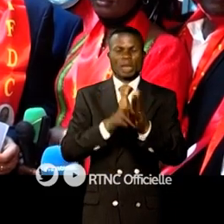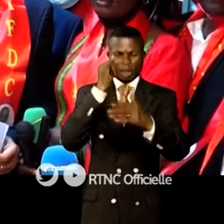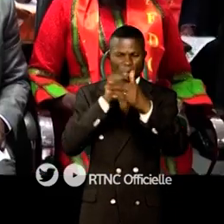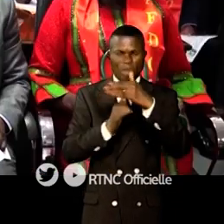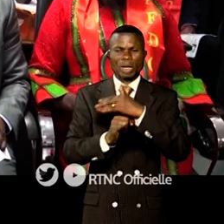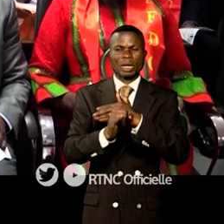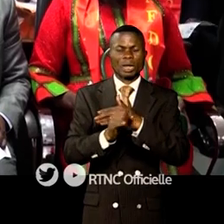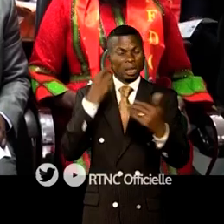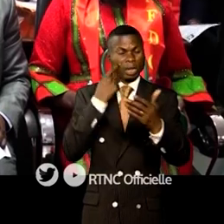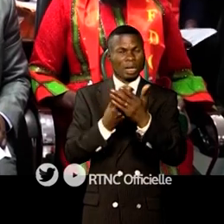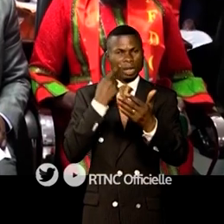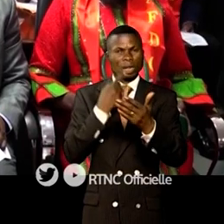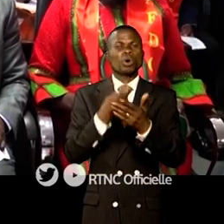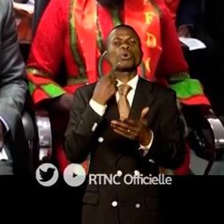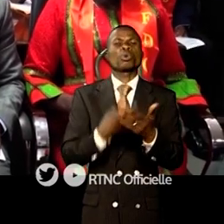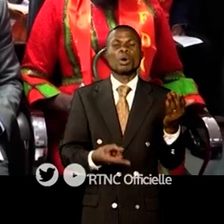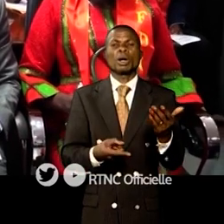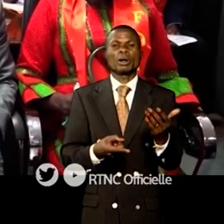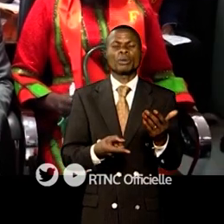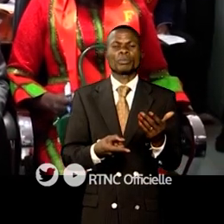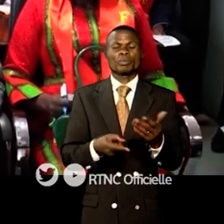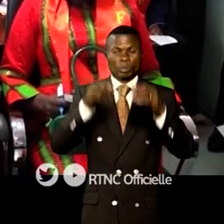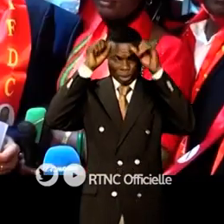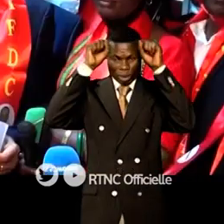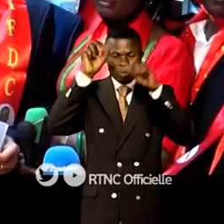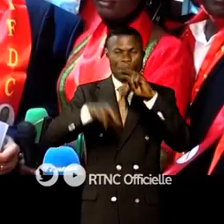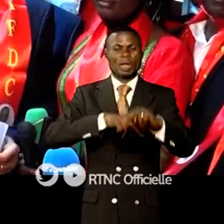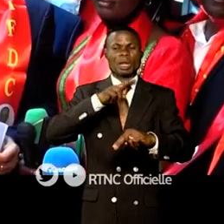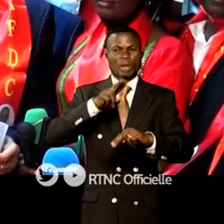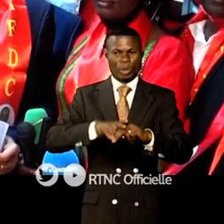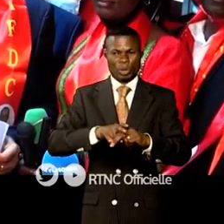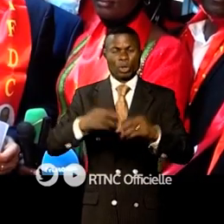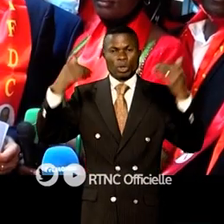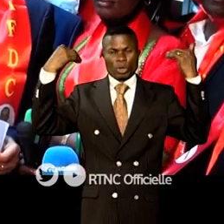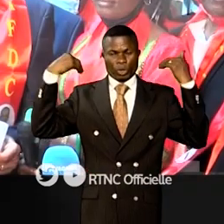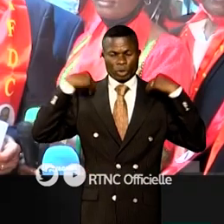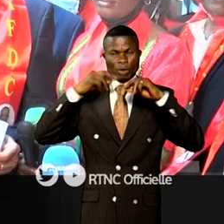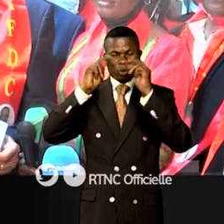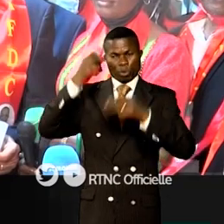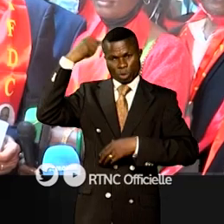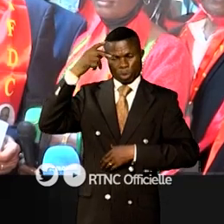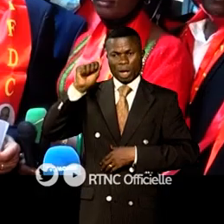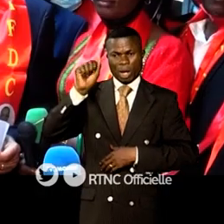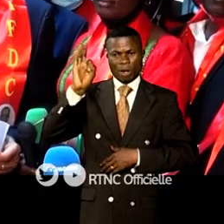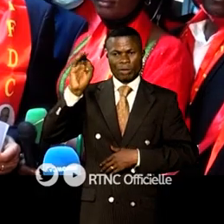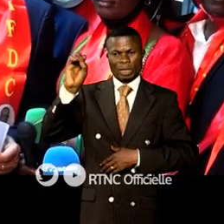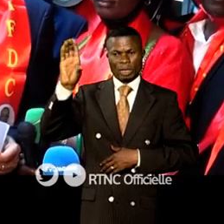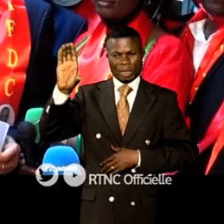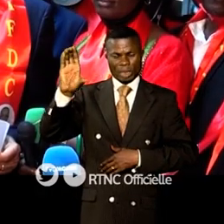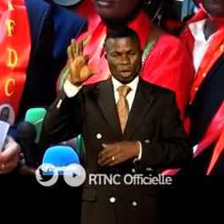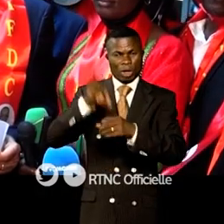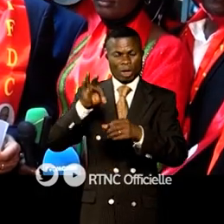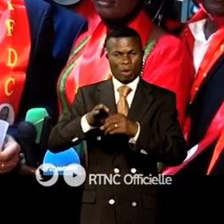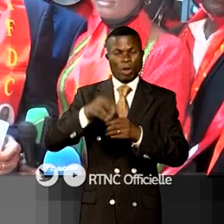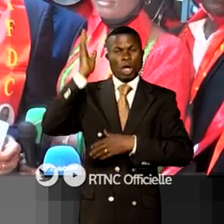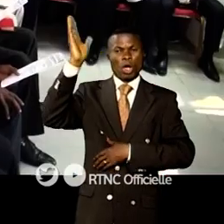en constatant que c'est le président national et autorité morale du parti AFDC, élu par le